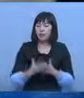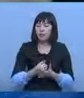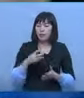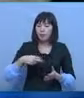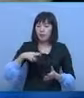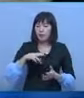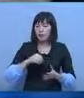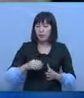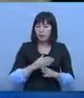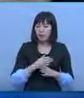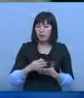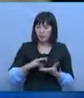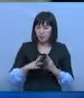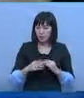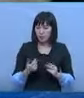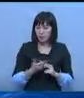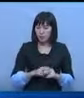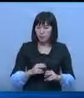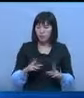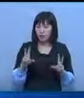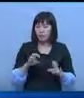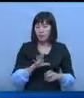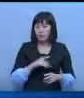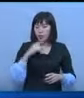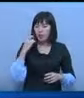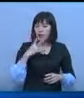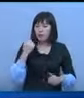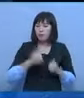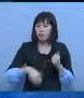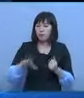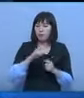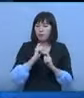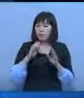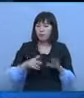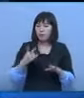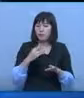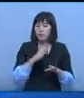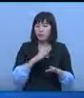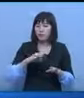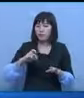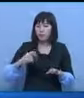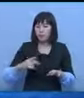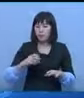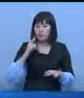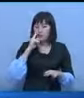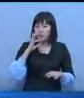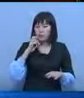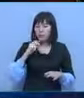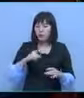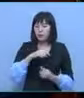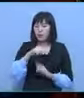кәсіпкерлік секцияларында қорытындыда дәл осы сарында. Айтып өтейік, сайыстың жалпы жүлде қоры 2 миллион теңге. Оны Шымкент әлеуметтік